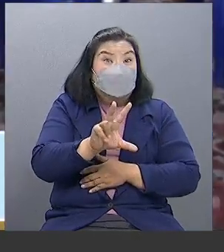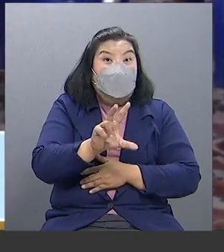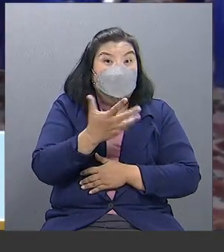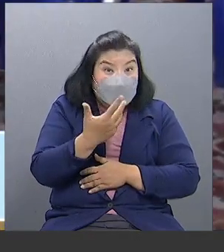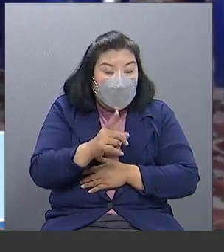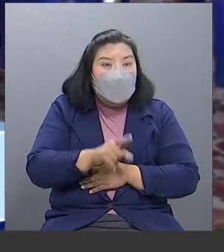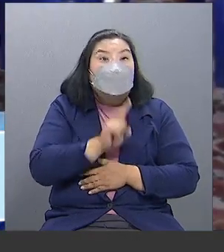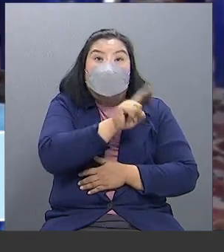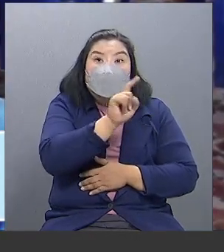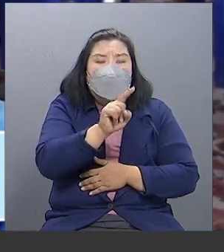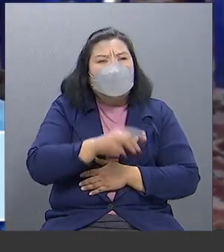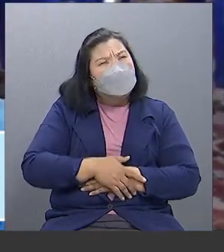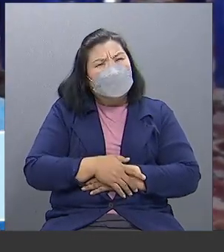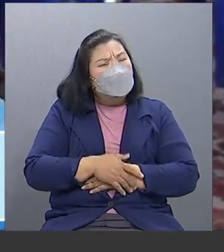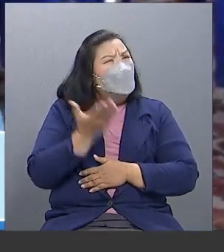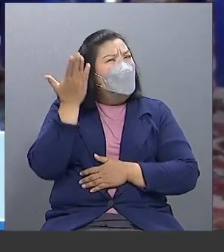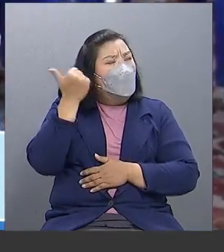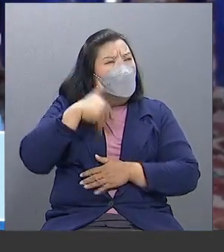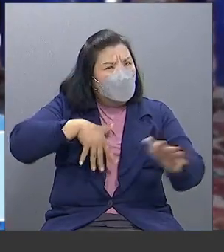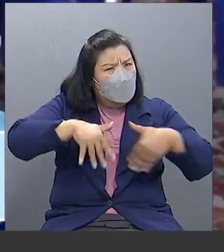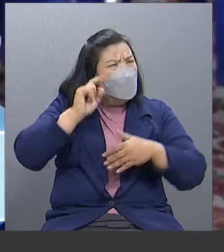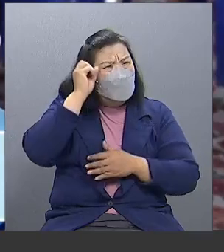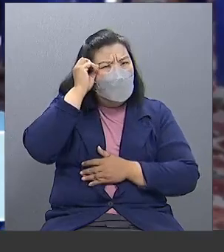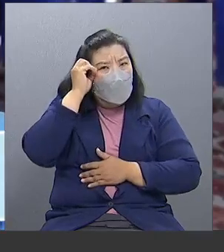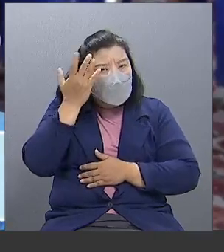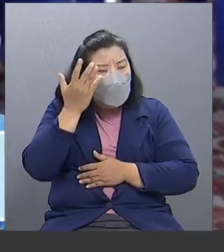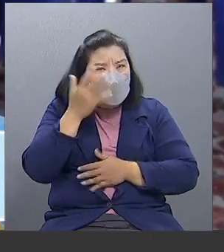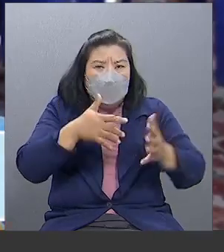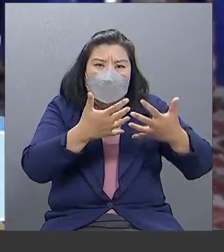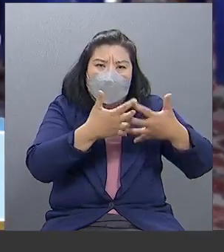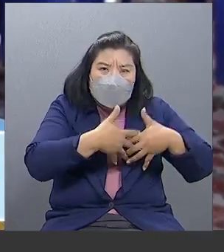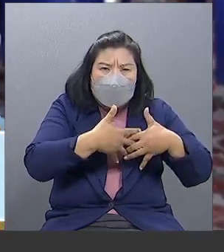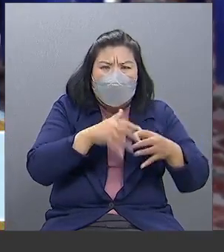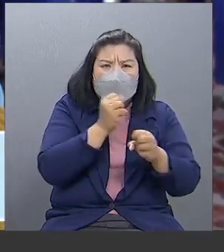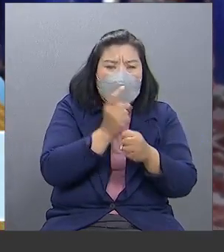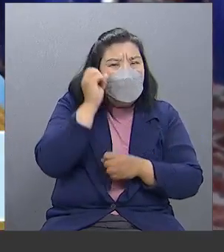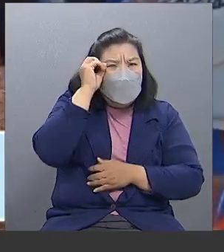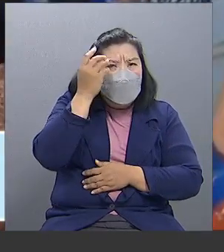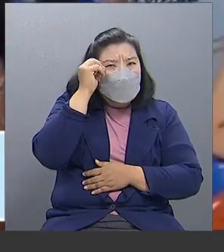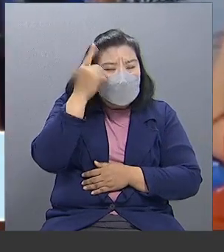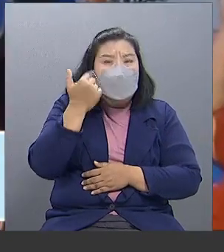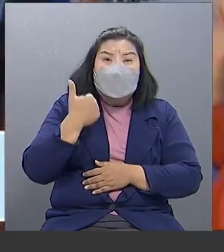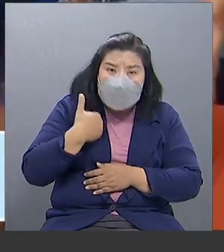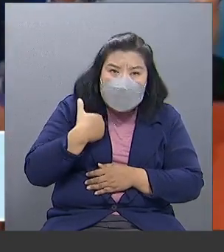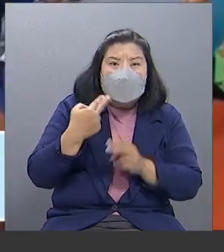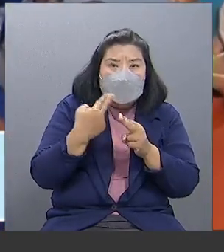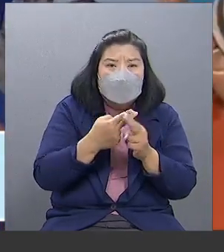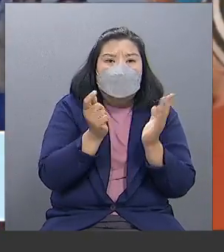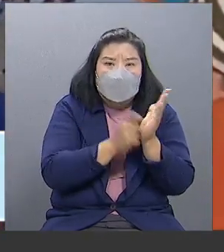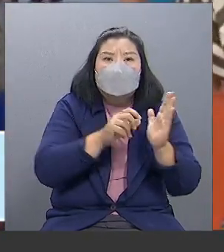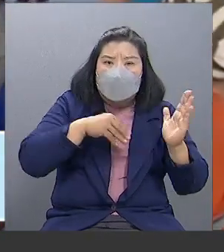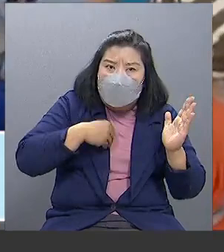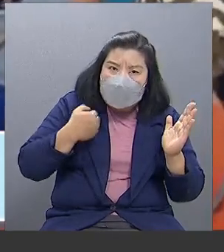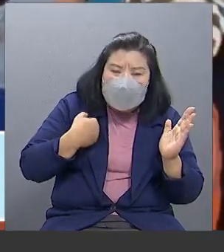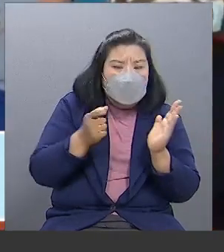ยยัไม่รถพฤภัยของโงห้อมตะกัวหลายคนก่เอไม comport 20 แต่บางคนกมีรายชอยิยอมก็เลยอยากจะให้